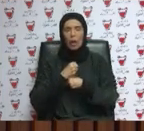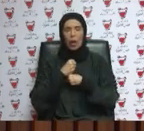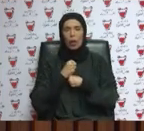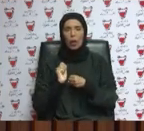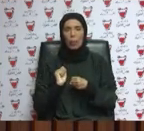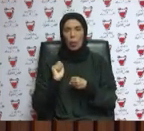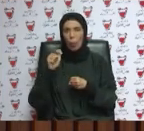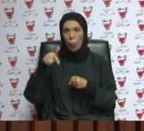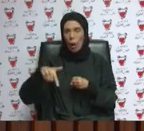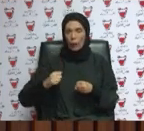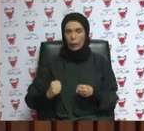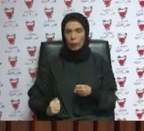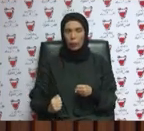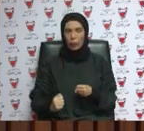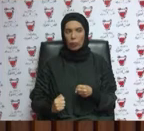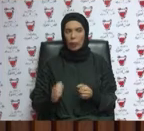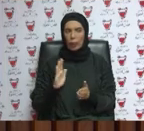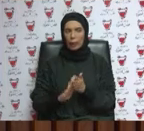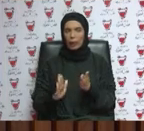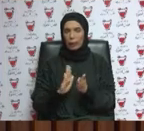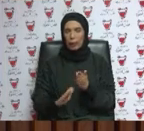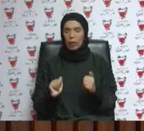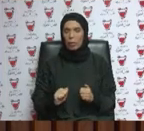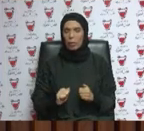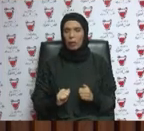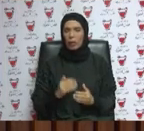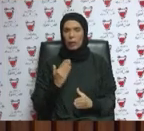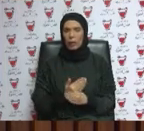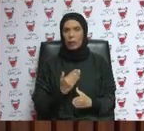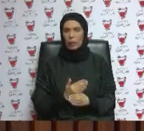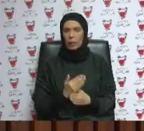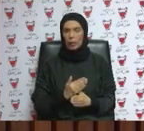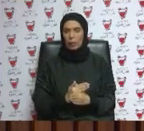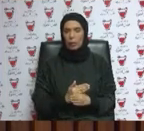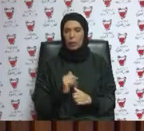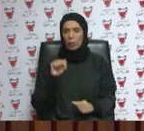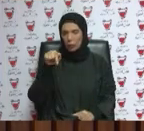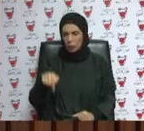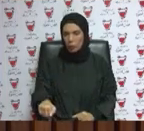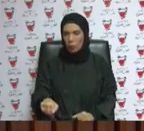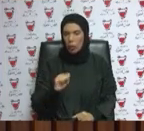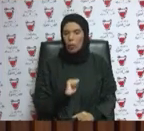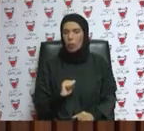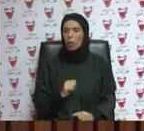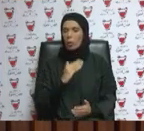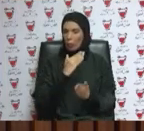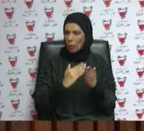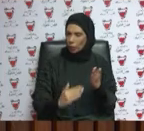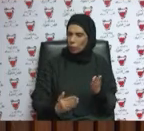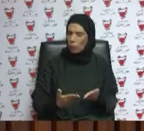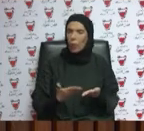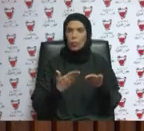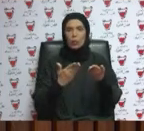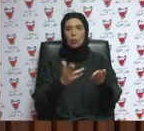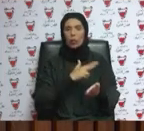القطاع الخاص من خطر التعطل بسبب الأوضاع الاقتصادية الراهنة هو من حيث الأصل جزء من مساهمة